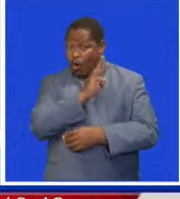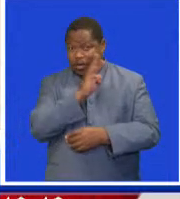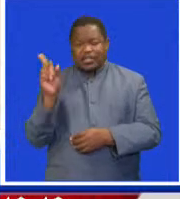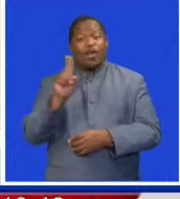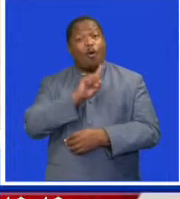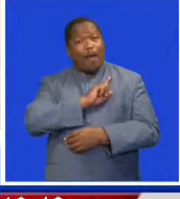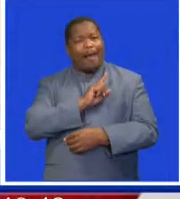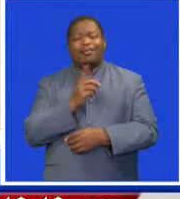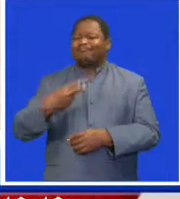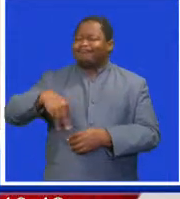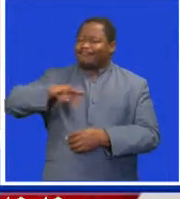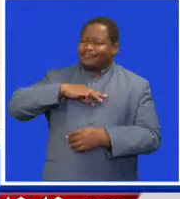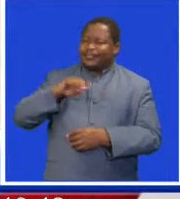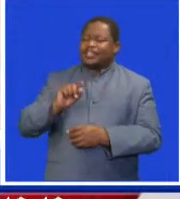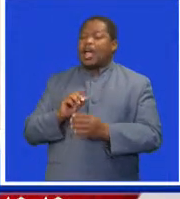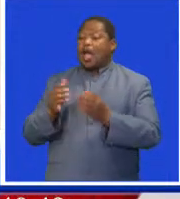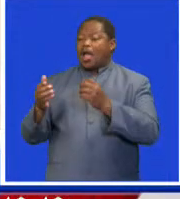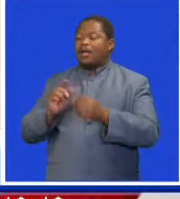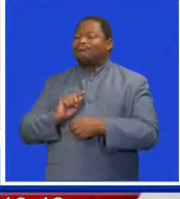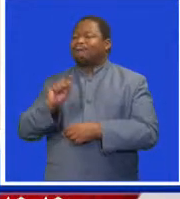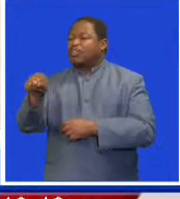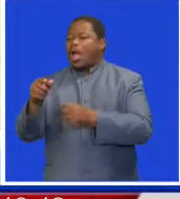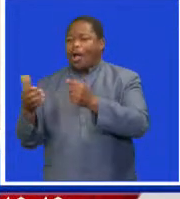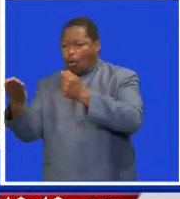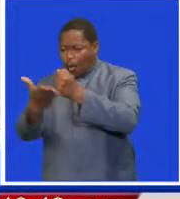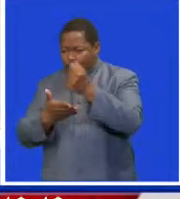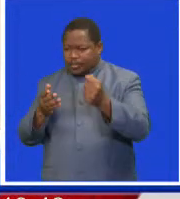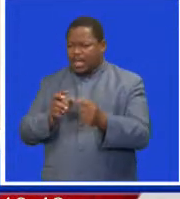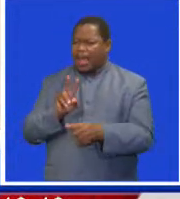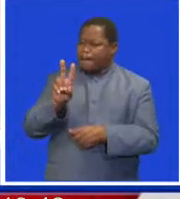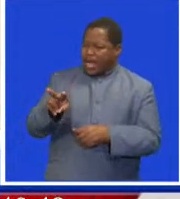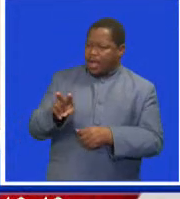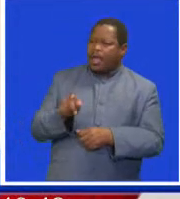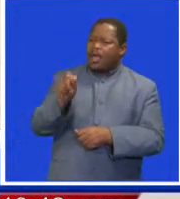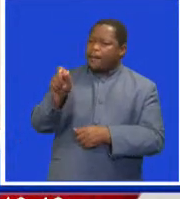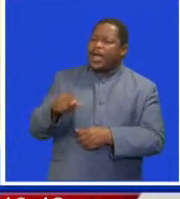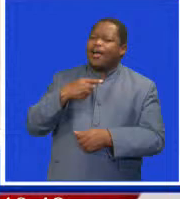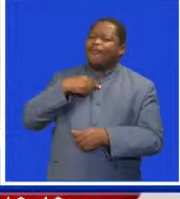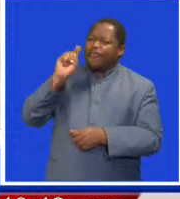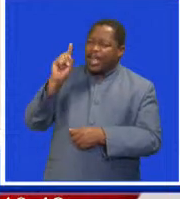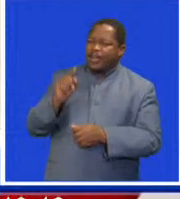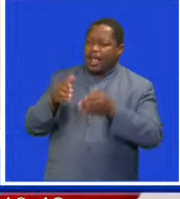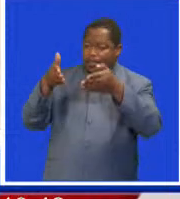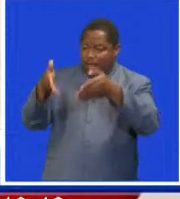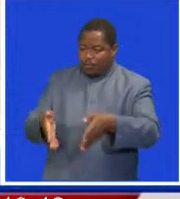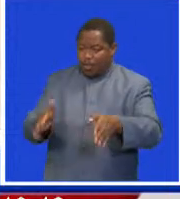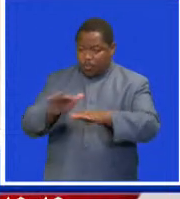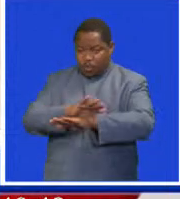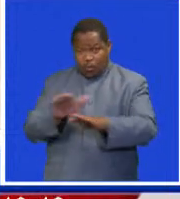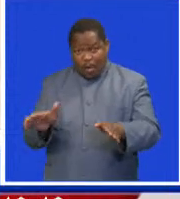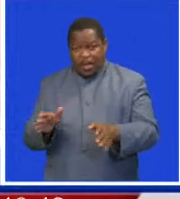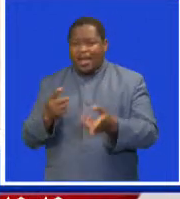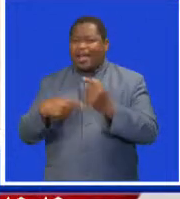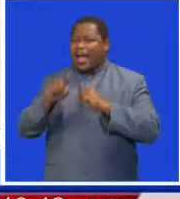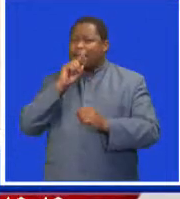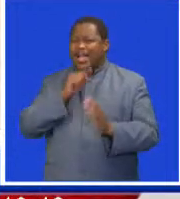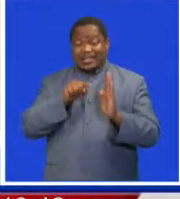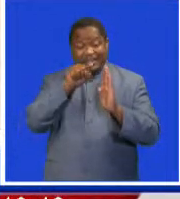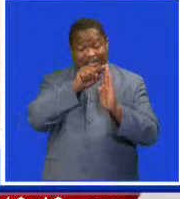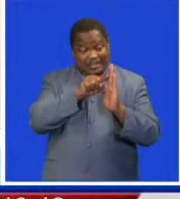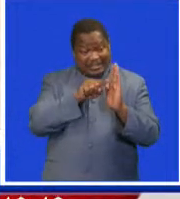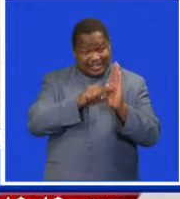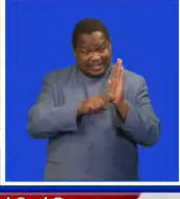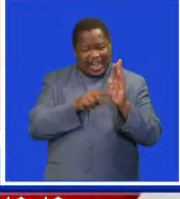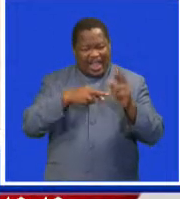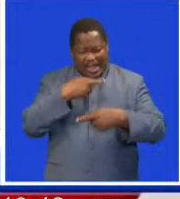indzaba yokuthi nangabe kunesifo emangweni kungaba kuhle ukuthi sikhumbutane phela ukuthi bonke